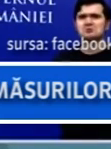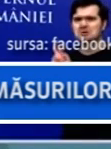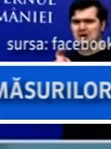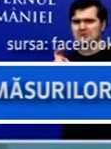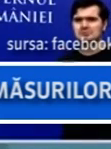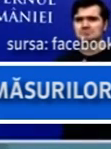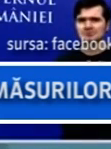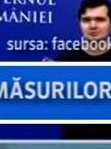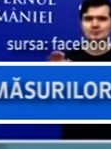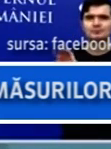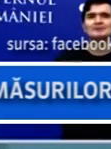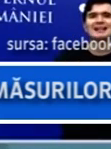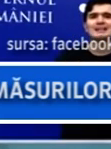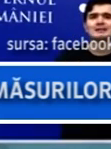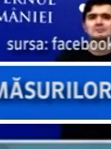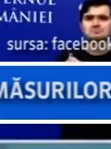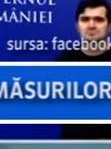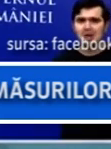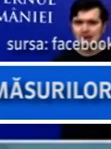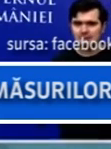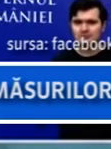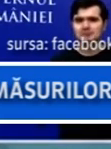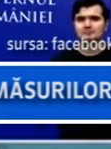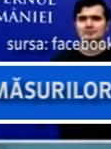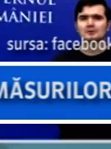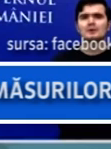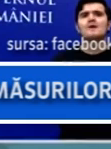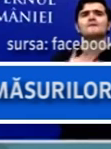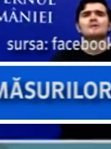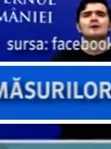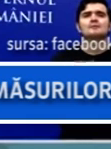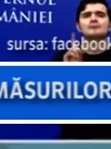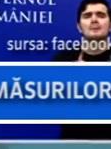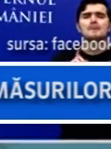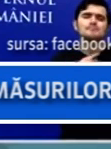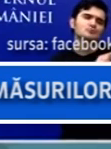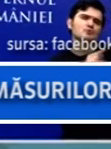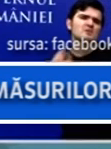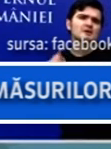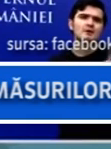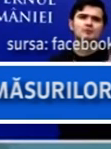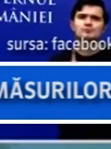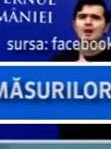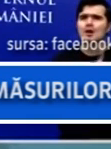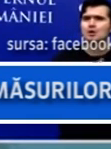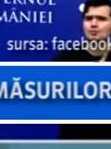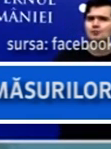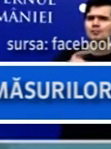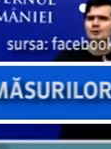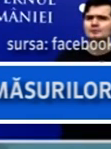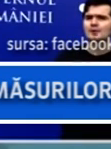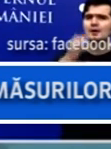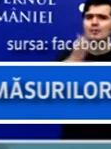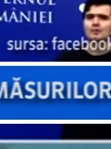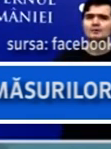datele zilei de astăzi, vreau să subliniez anumite aspecte referitor la hotărârea de